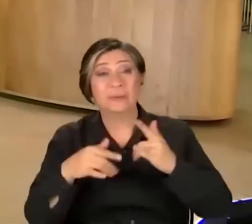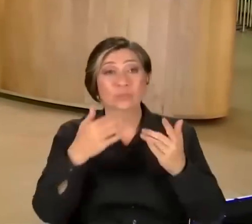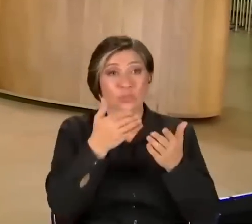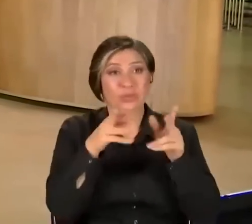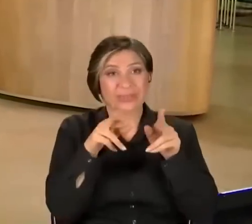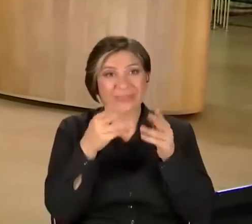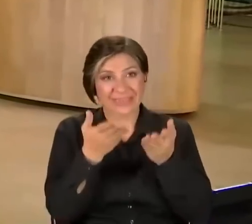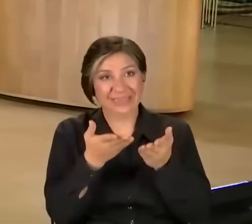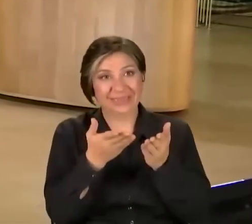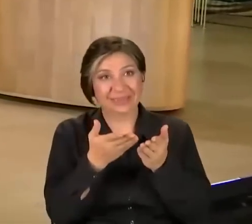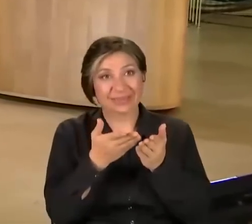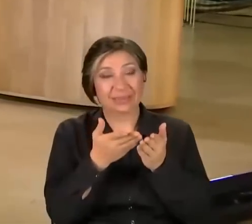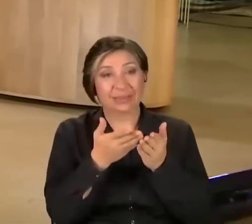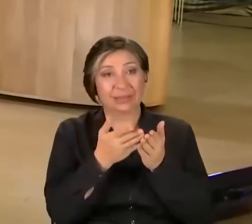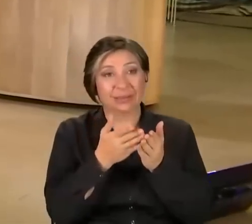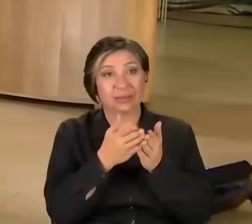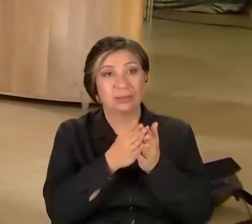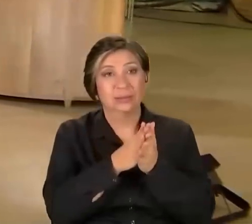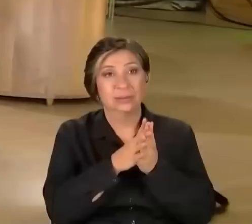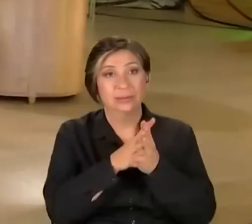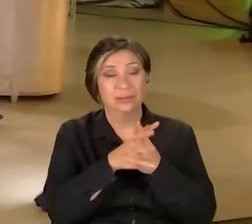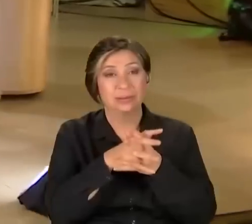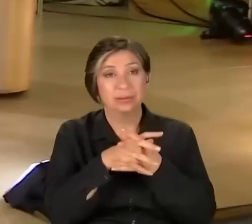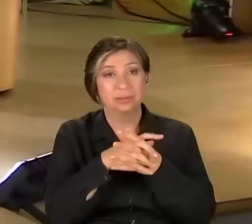busunuz ya ve